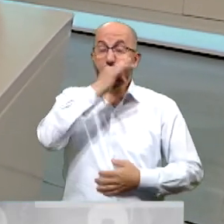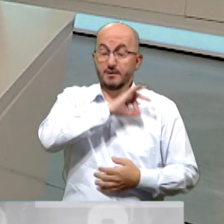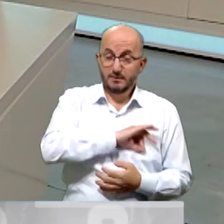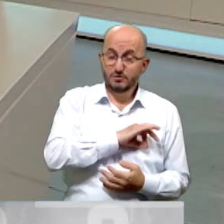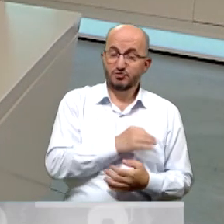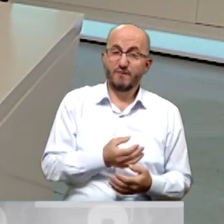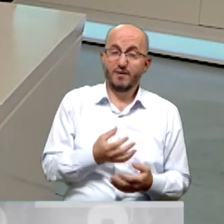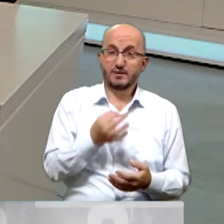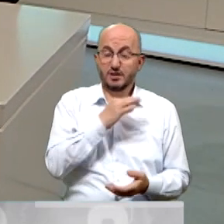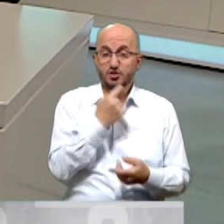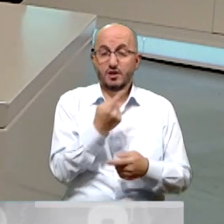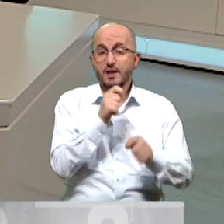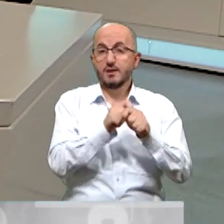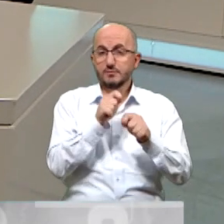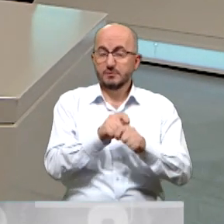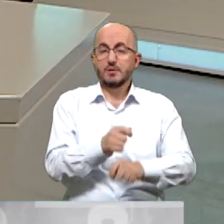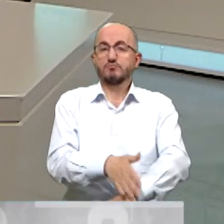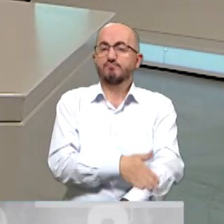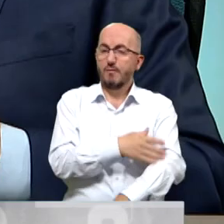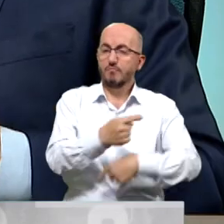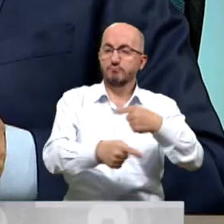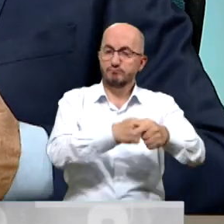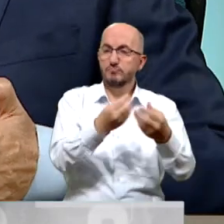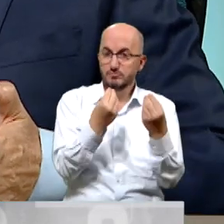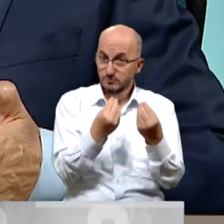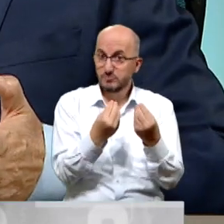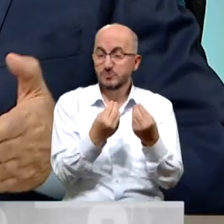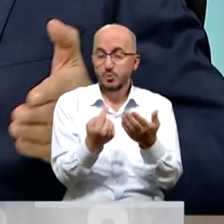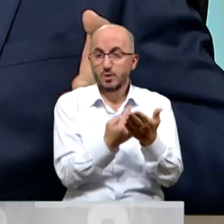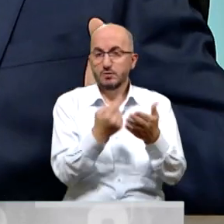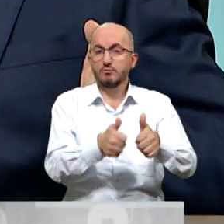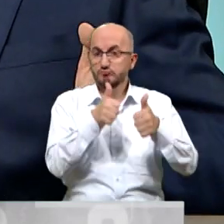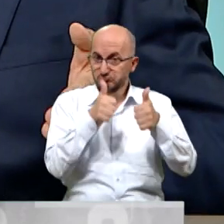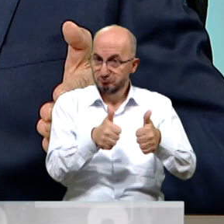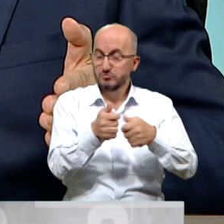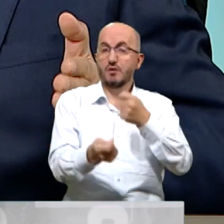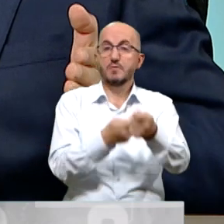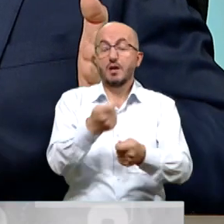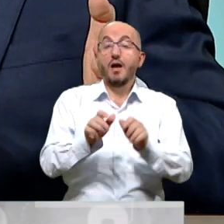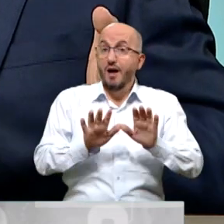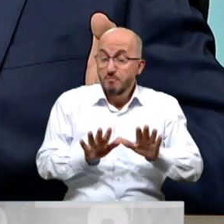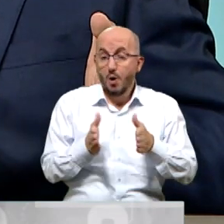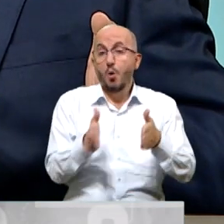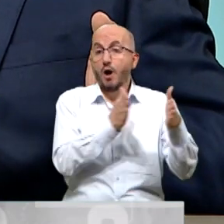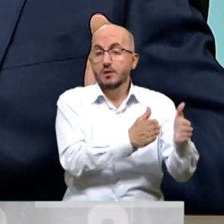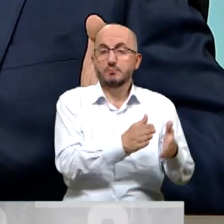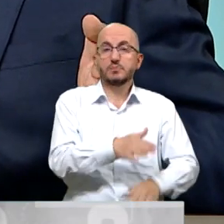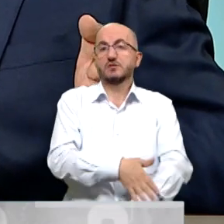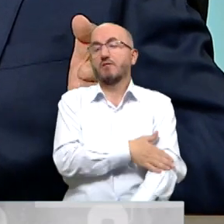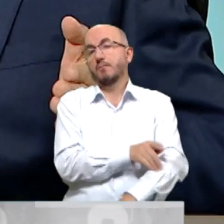yararlanacağı faydalı şeyler yaptırmak, sadaka-i cariye, bu Kur'an-ı Kerim'de övülen bir davranış ama o ayrı bir